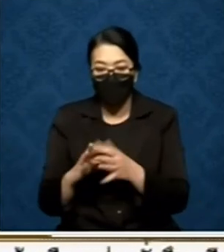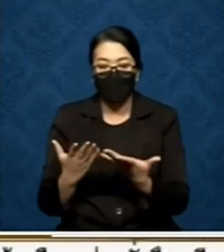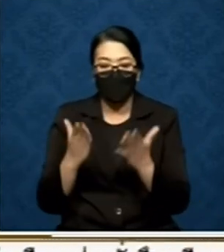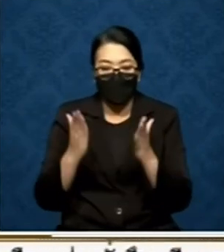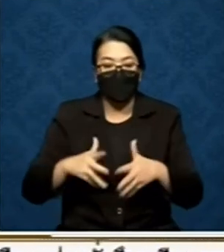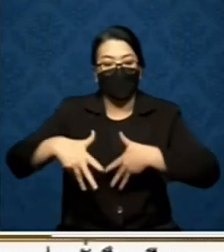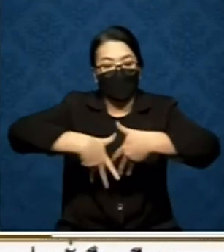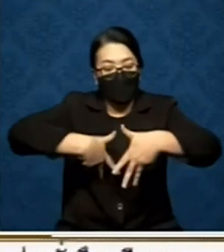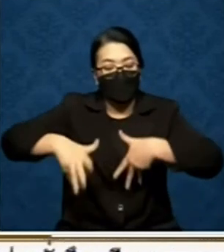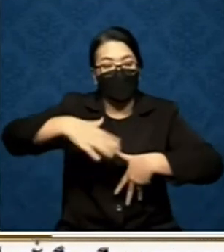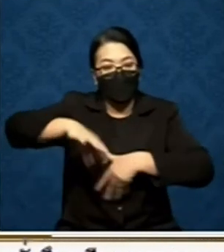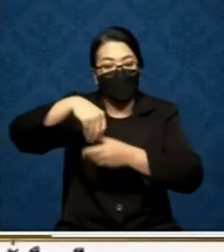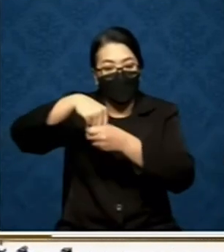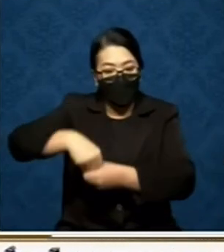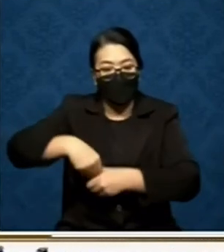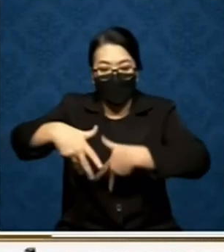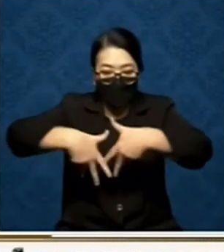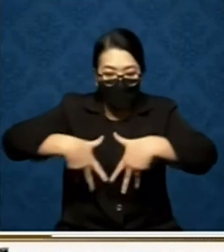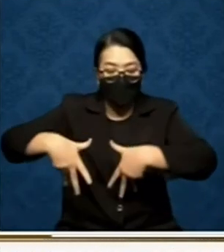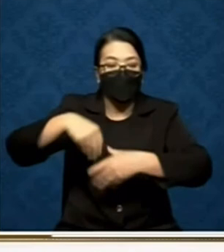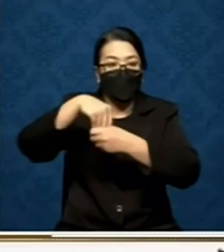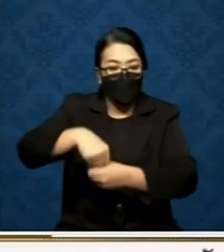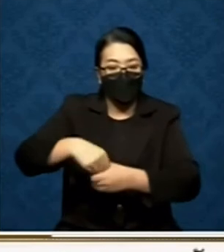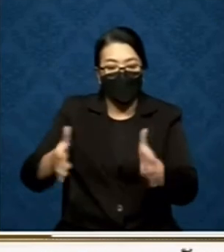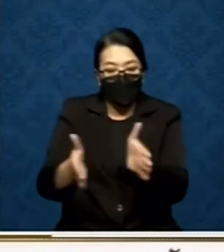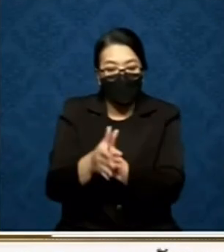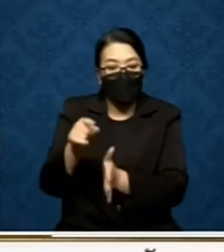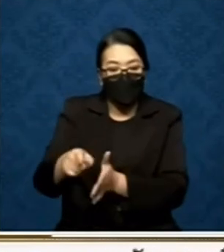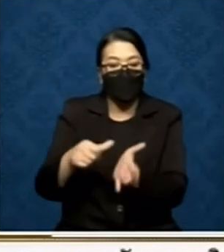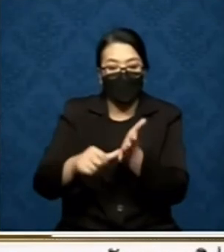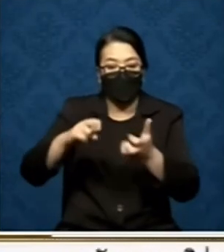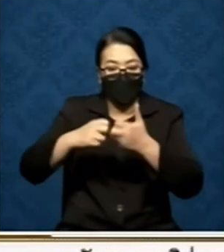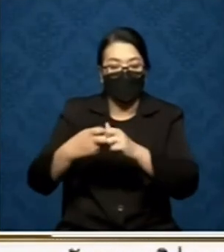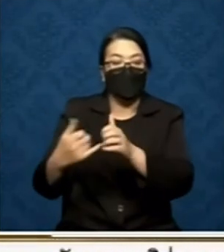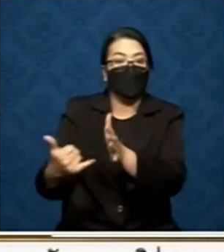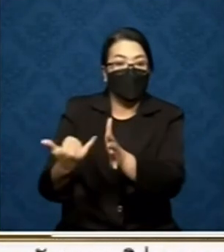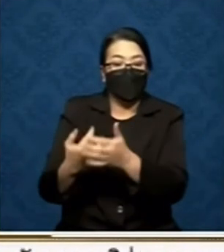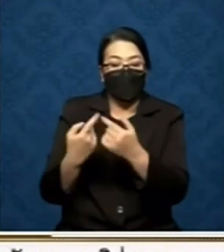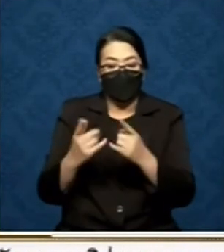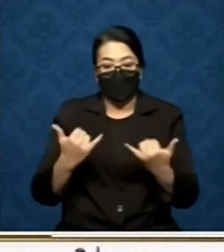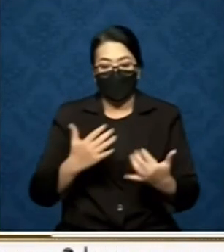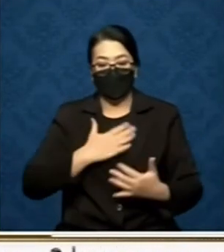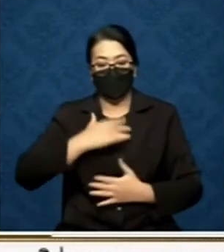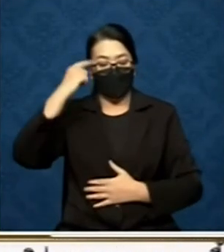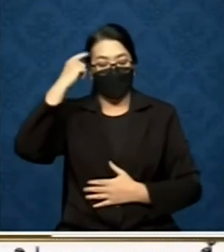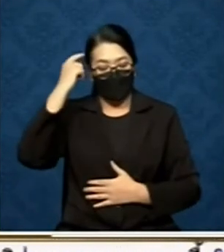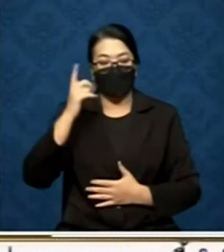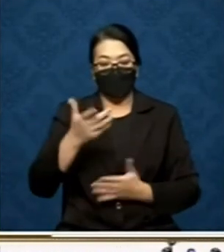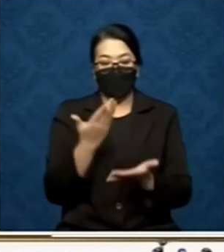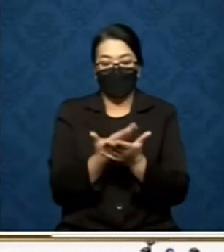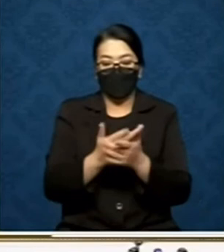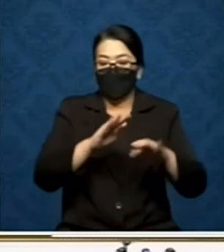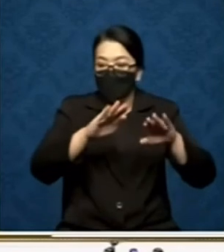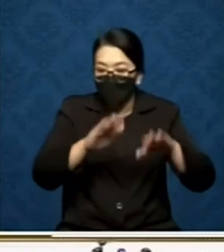ชนที่อยู่ในท้องถิ่นเดียวกันฉะนั้นในทรงนี้ผมคิดว่ามีความจำเป็นที่จะต้องปรับรถก็